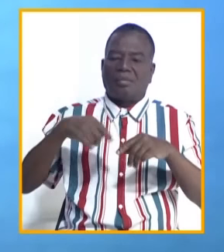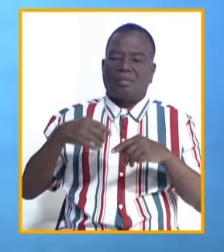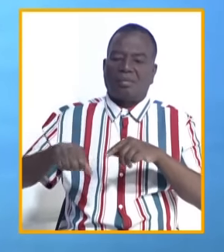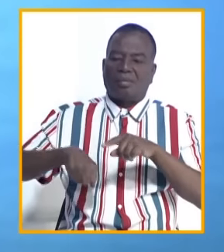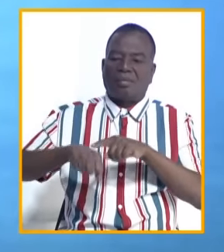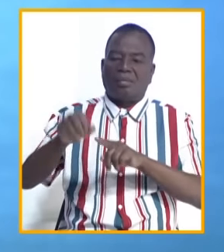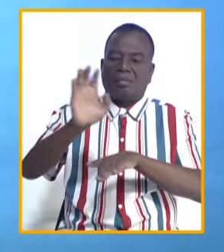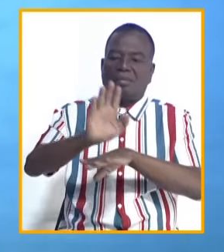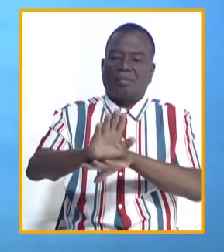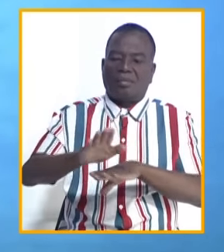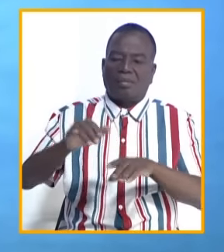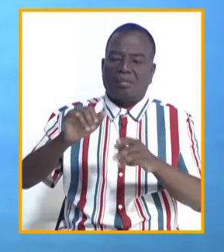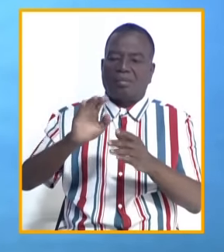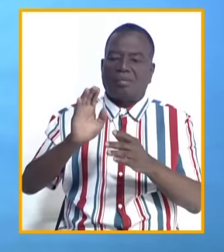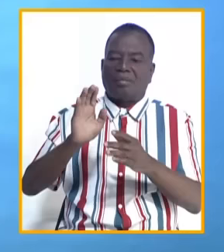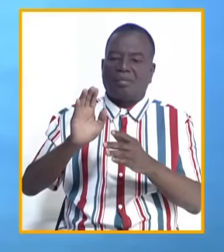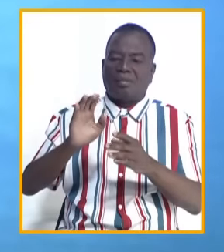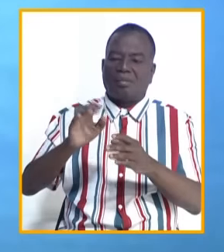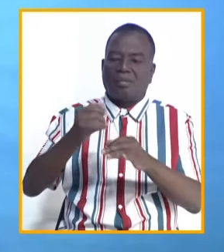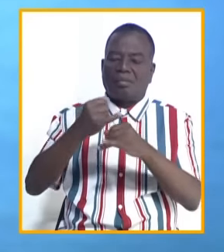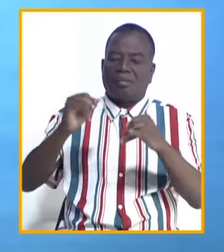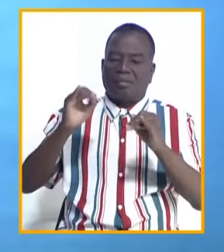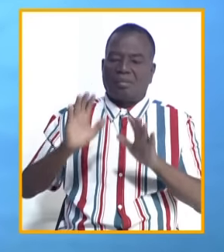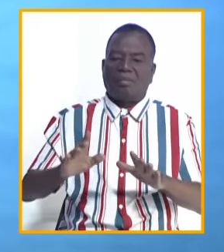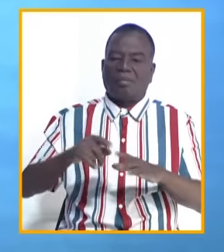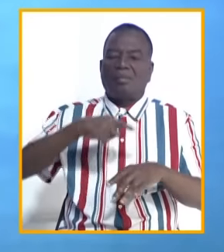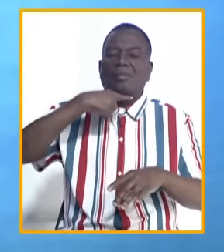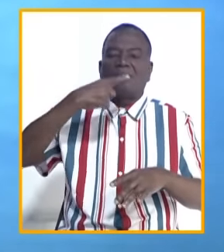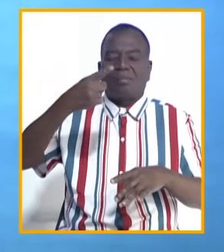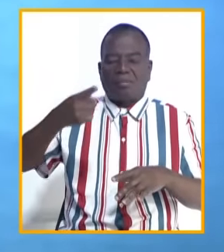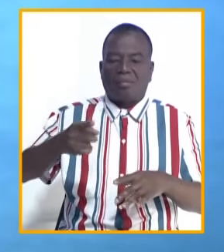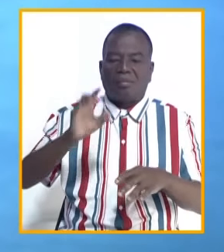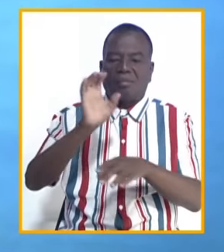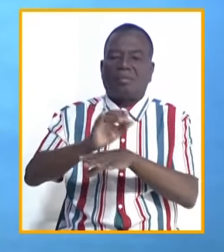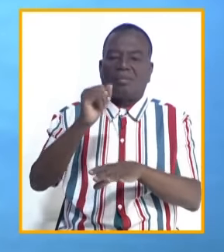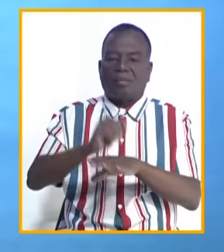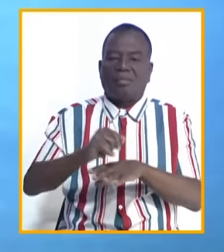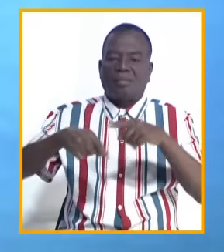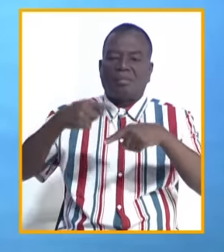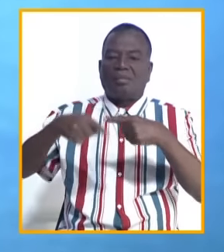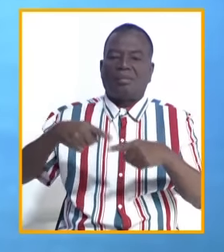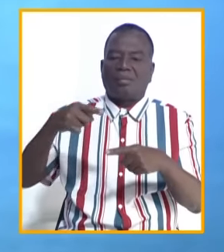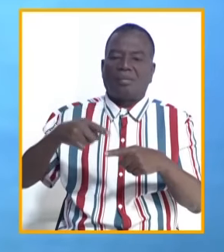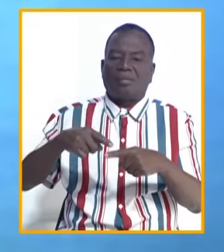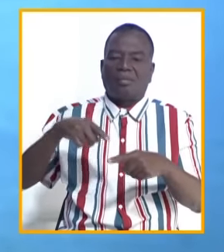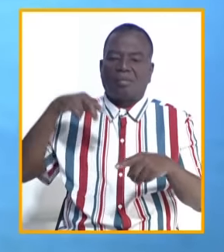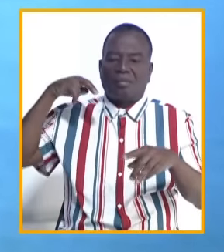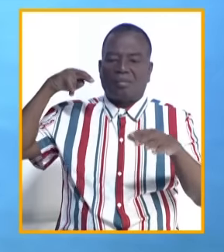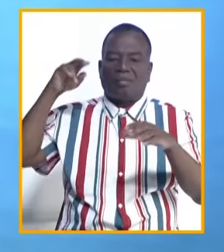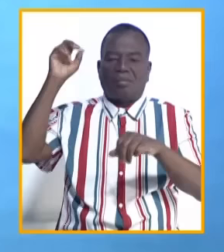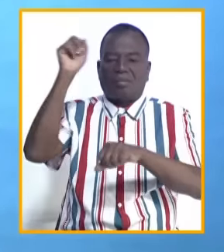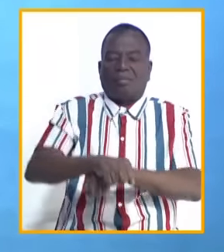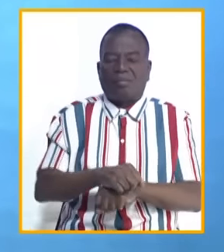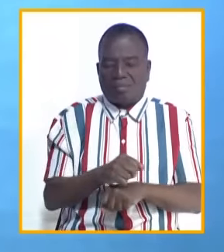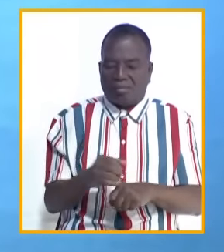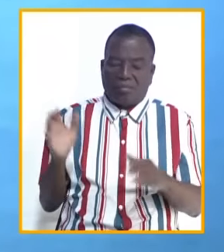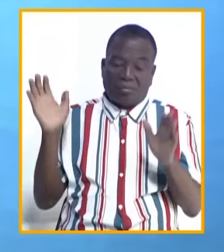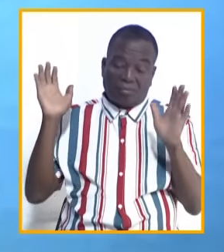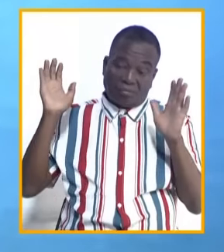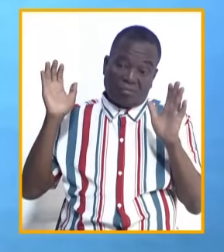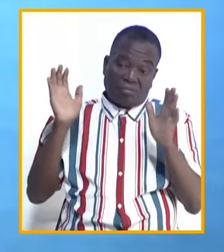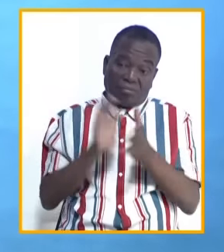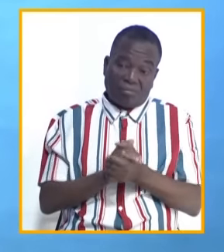Sports de Tréville pour soutenir donc leurs ambassadeurs, les éléphants maracaniers, qui jouent gros ce soir face aux éléphants donc, de la Guinée.